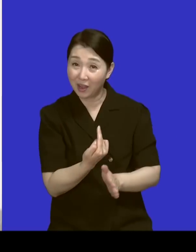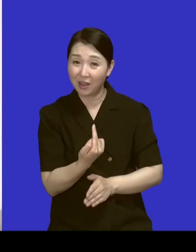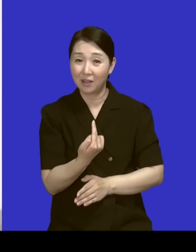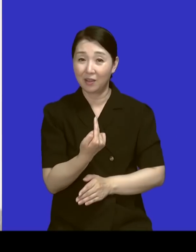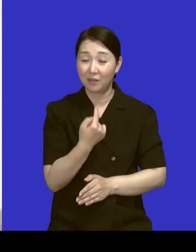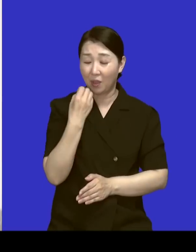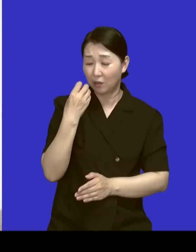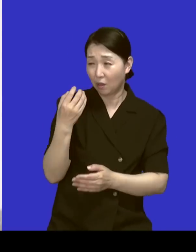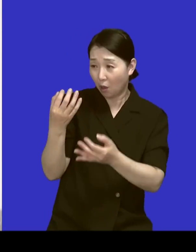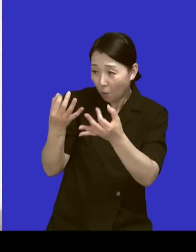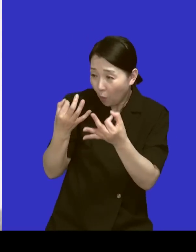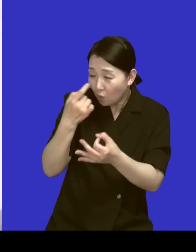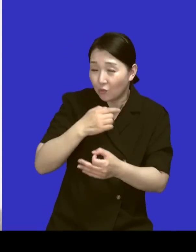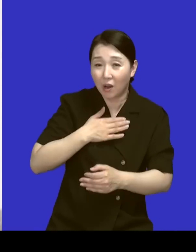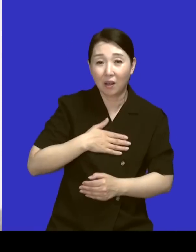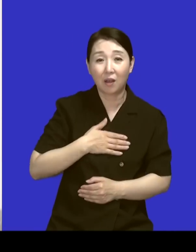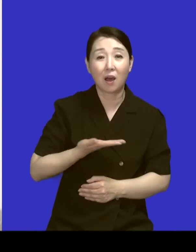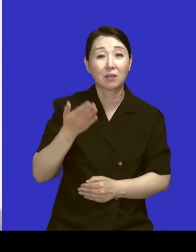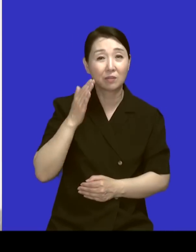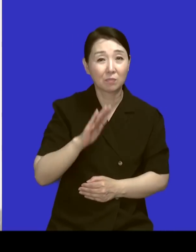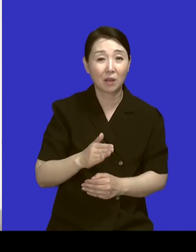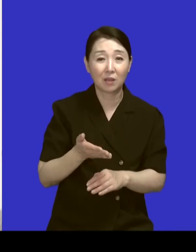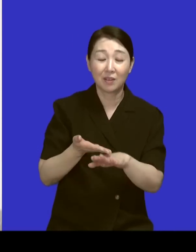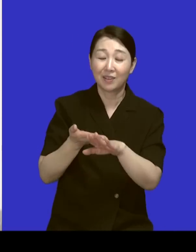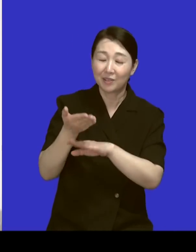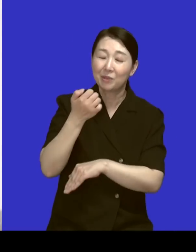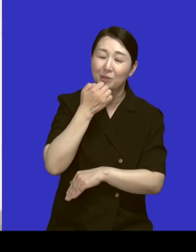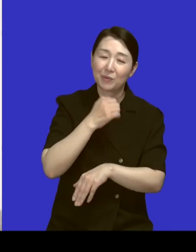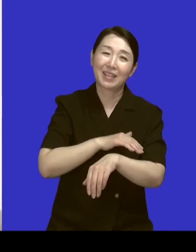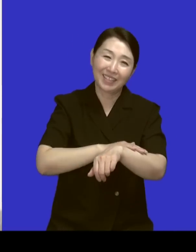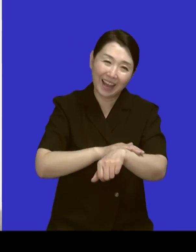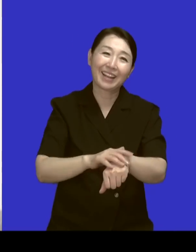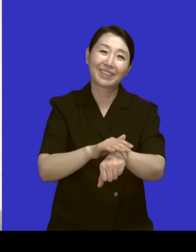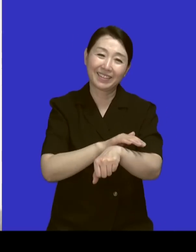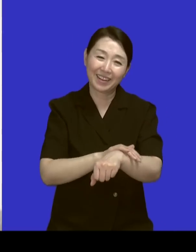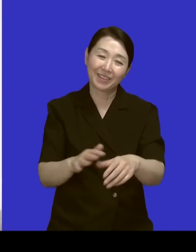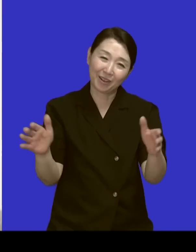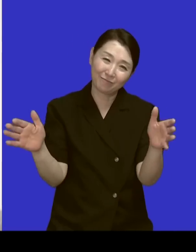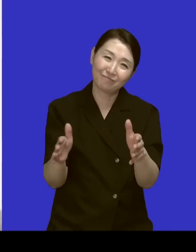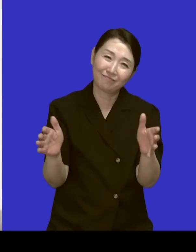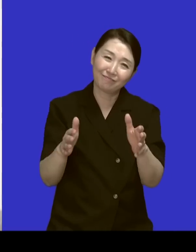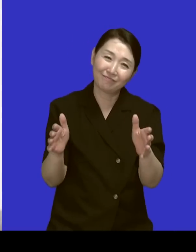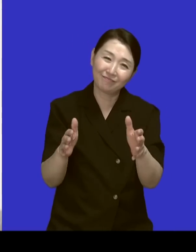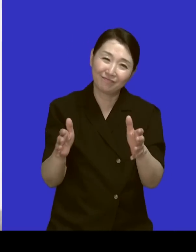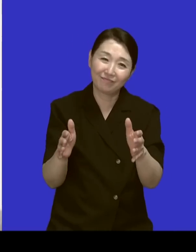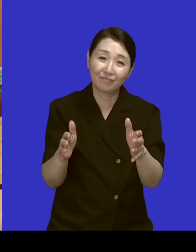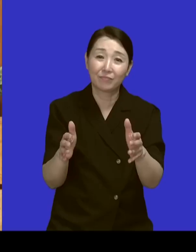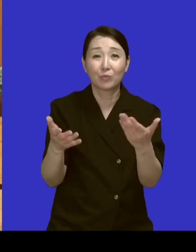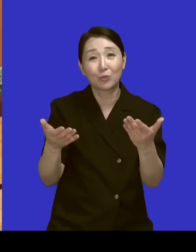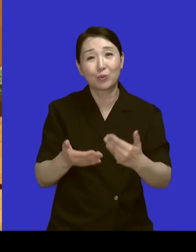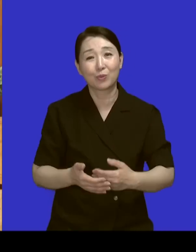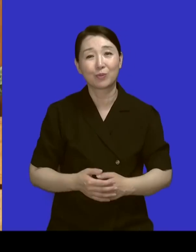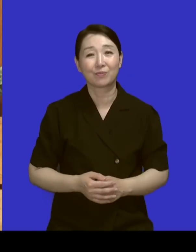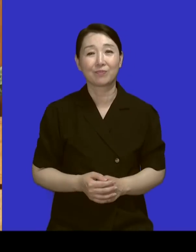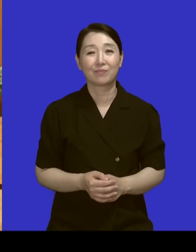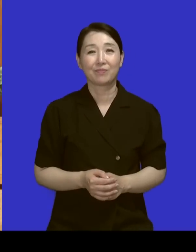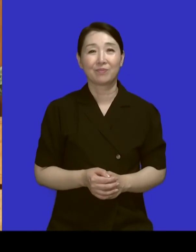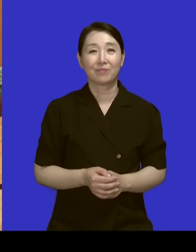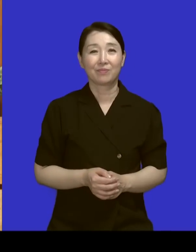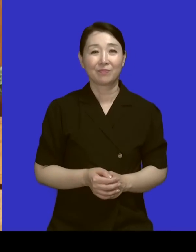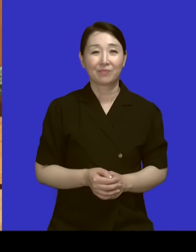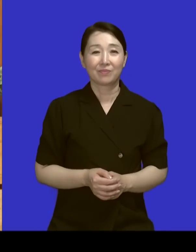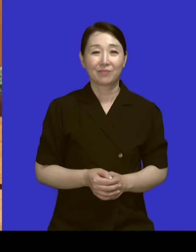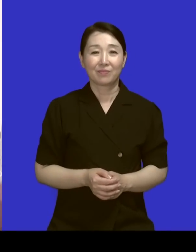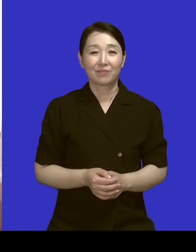저를 이상하게 볼 줄 알았거든요. 근데 선배들 웃으면서 잘했다고 이렇게 격려를 해준 거예요. 예.